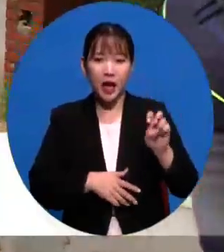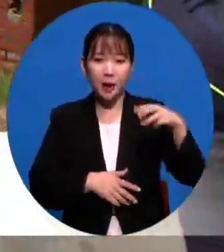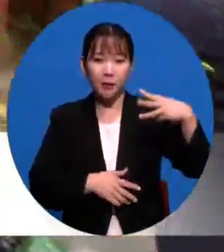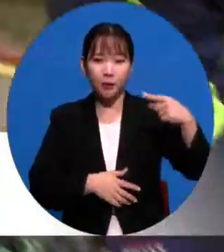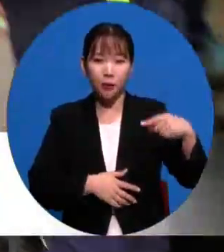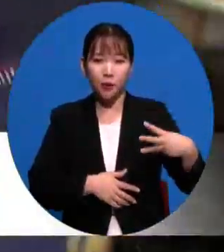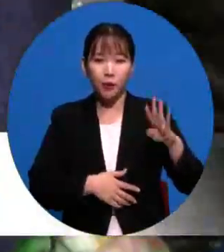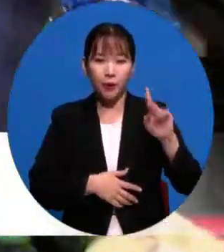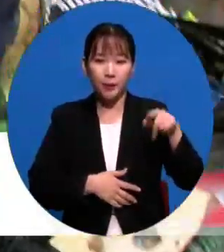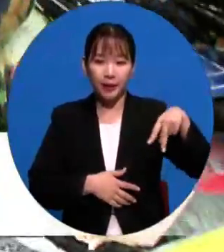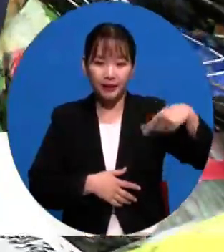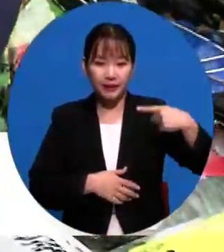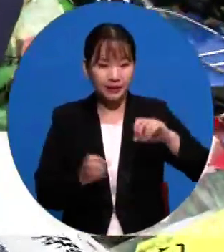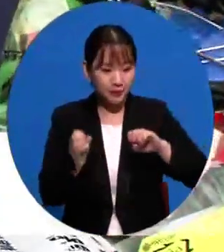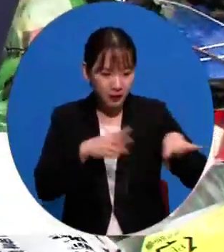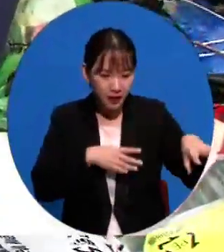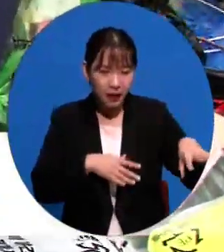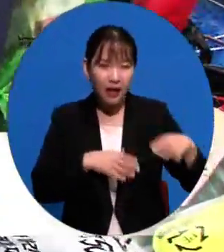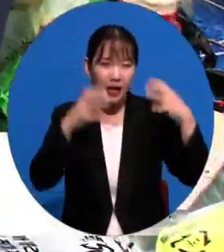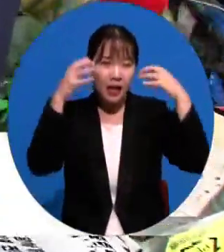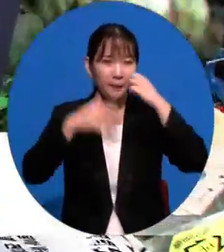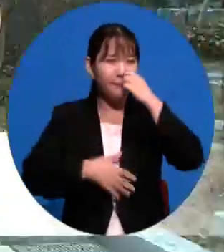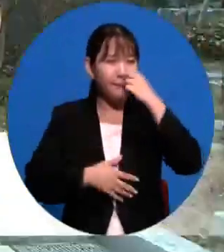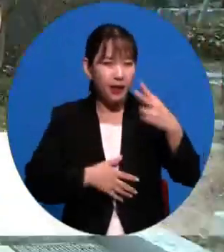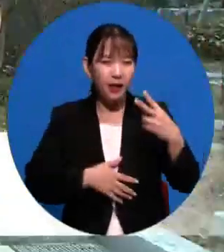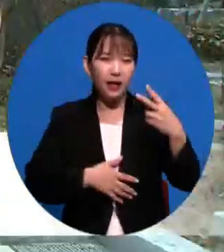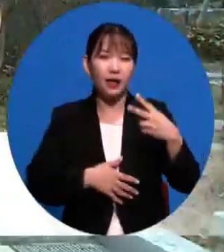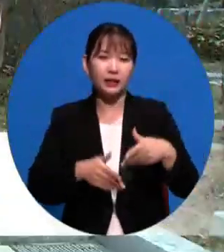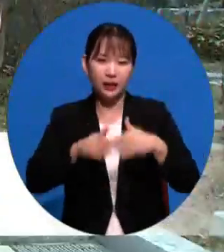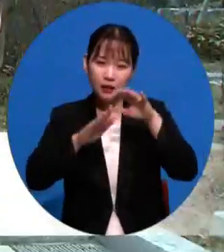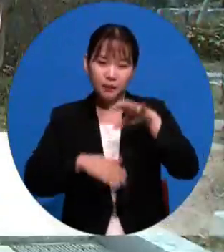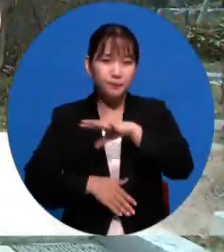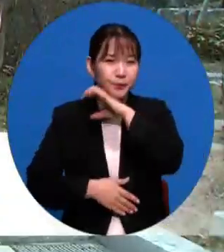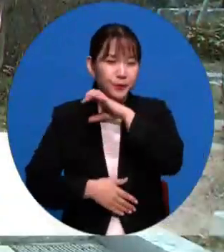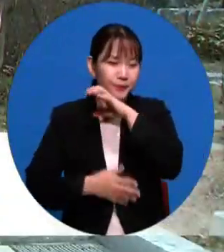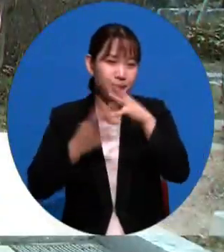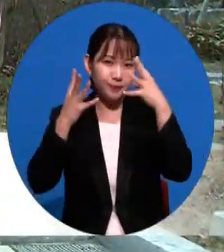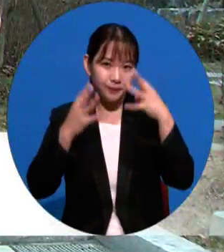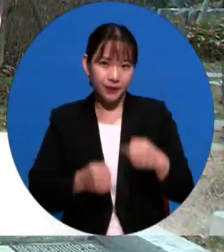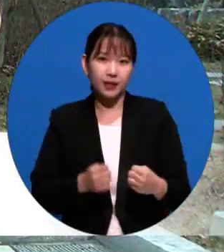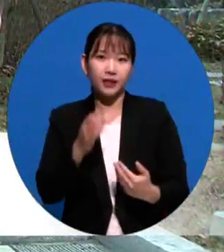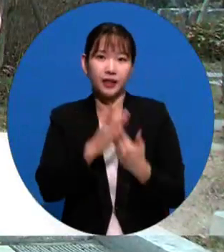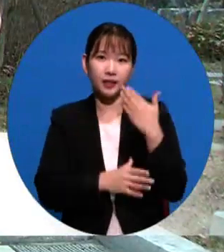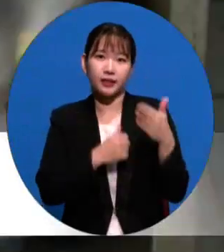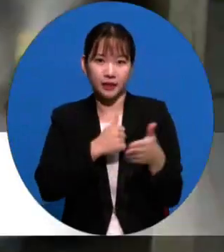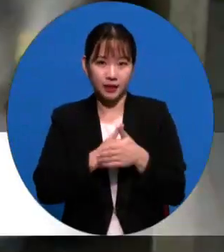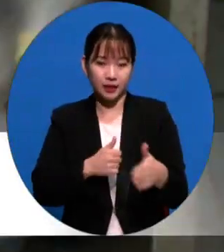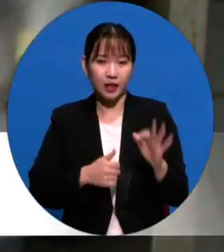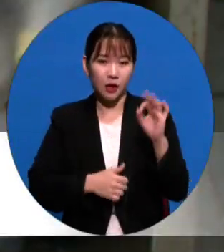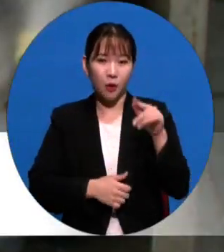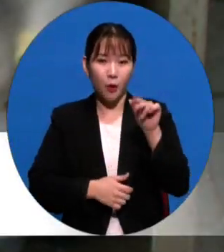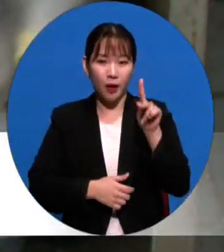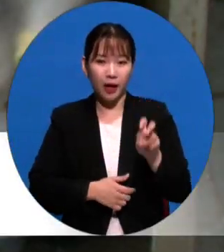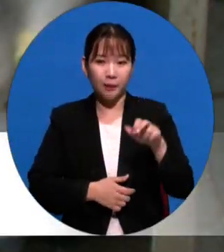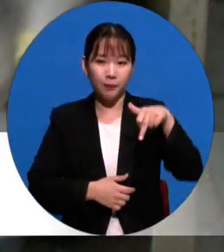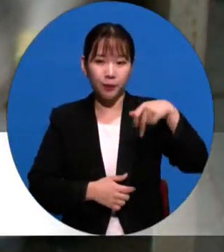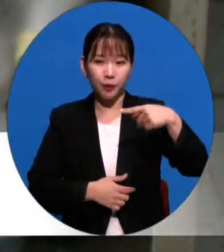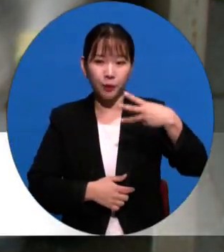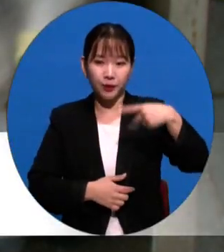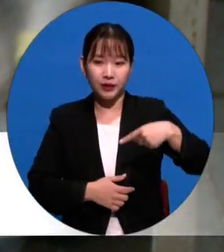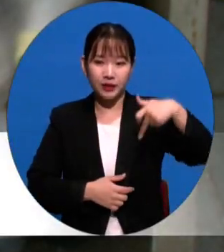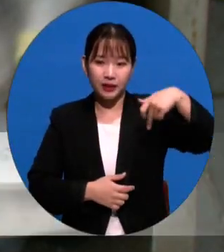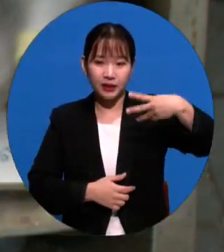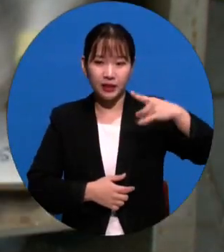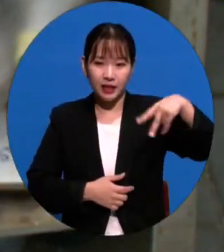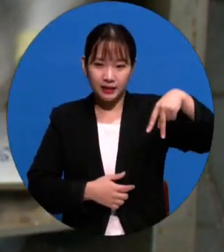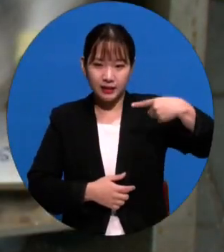암롤박스 배출 방식은 여름철 악취 발생과 설치 장소 등의 민원이 자주 발생함에 따라 오감 골드클래스와